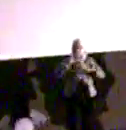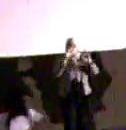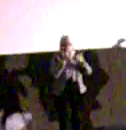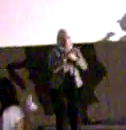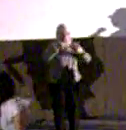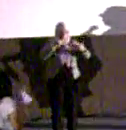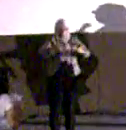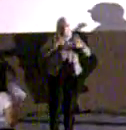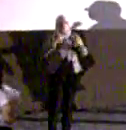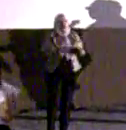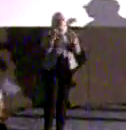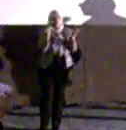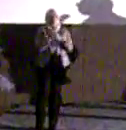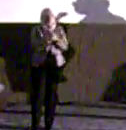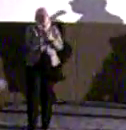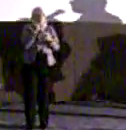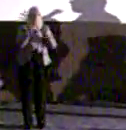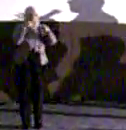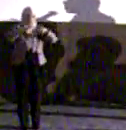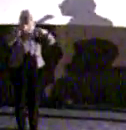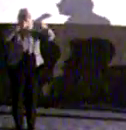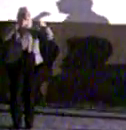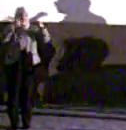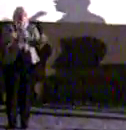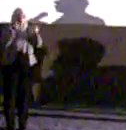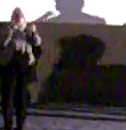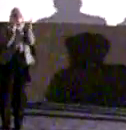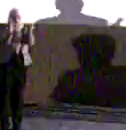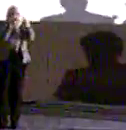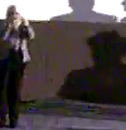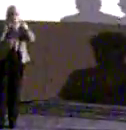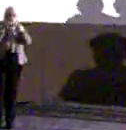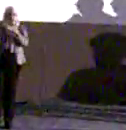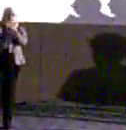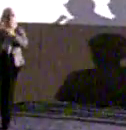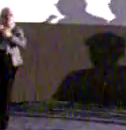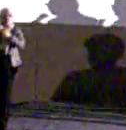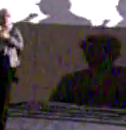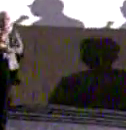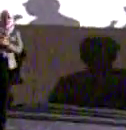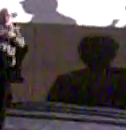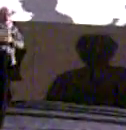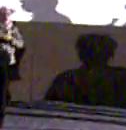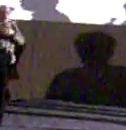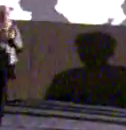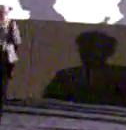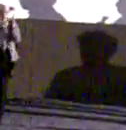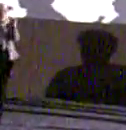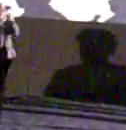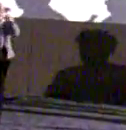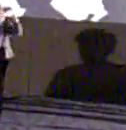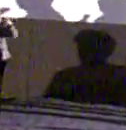أنه اليوم نعلن عن تكوين لجنة مساندة سميناها لجنة سفيرات